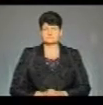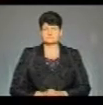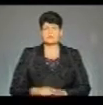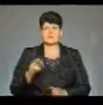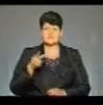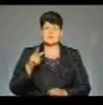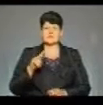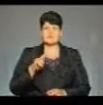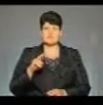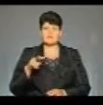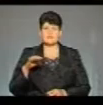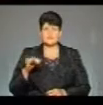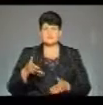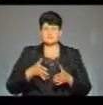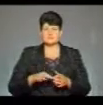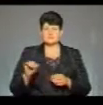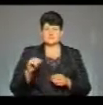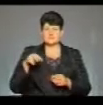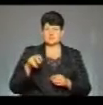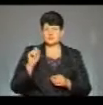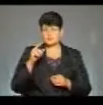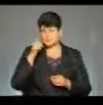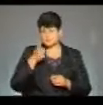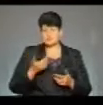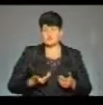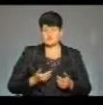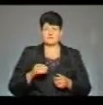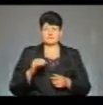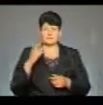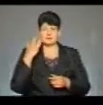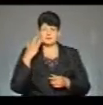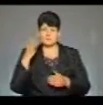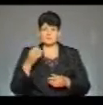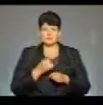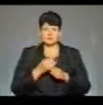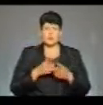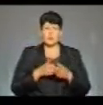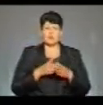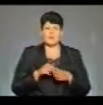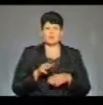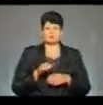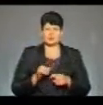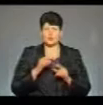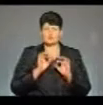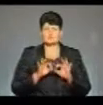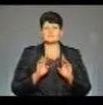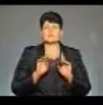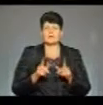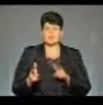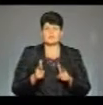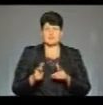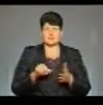Ярослав Левицький родом з Теребовлі, з 2011-го живе в штаті Нью-Джерсі, працює в порту. Він розповів, як колектив готувався до цього виступу.